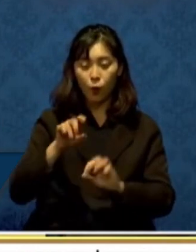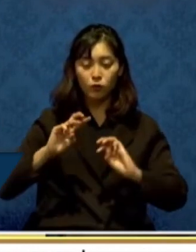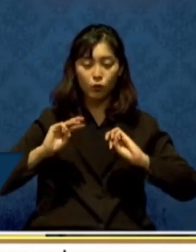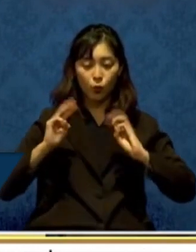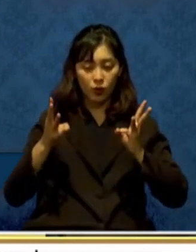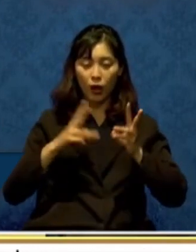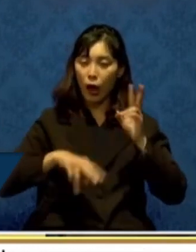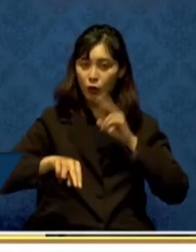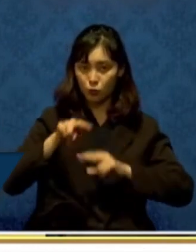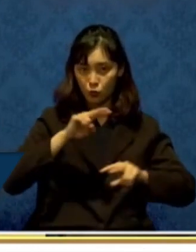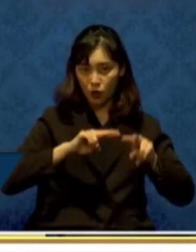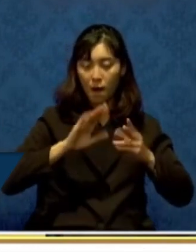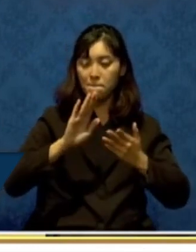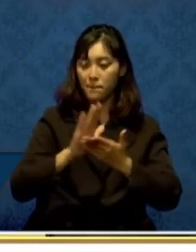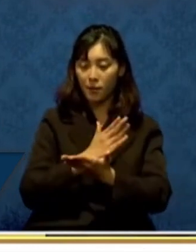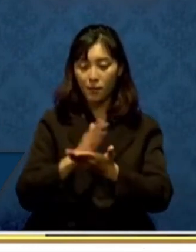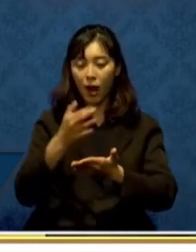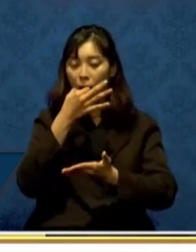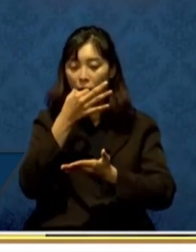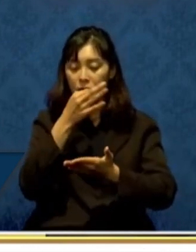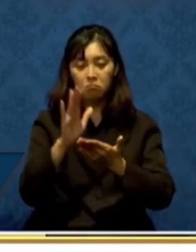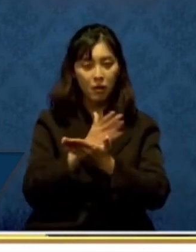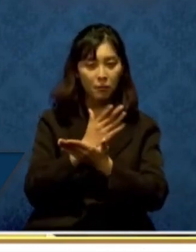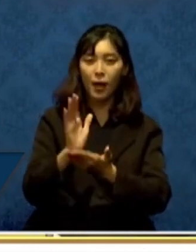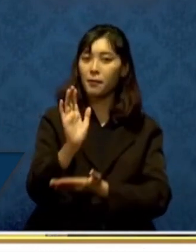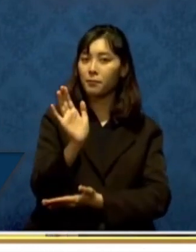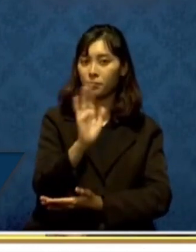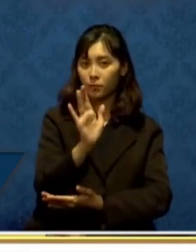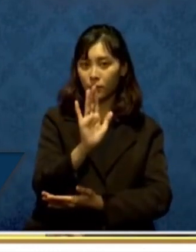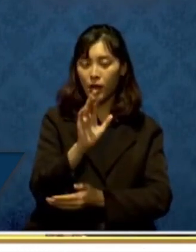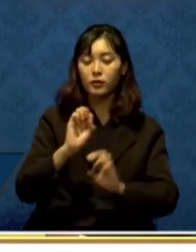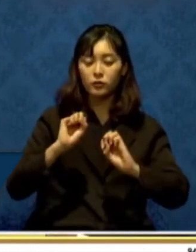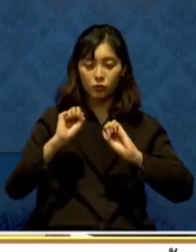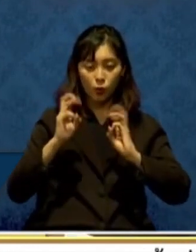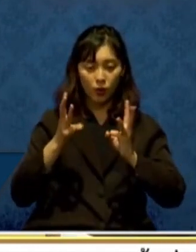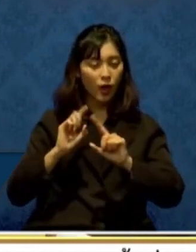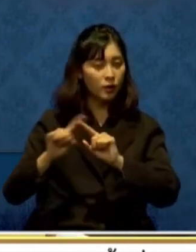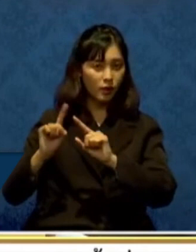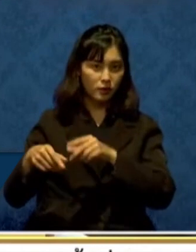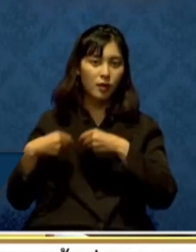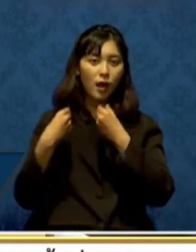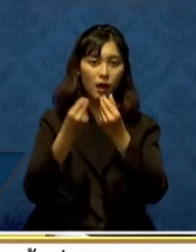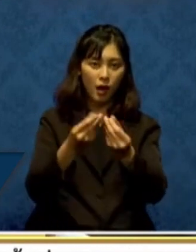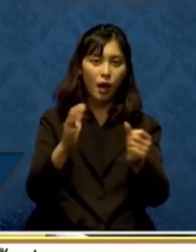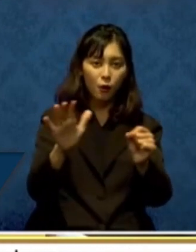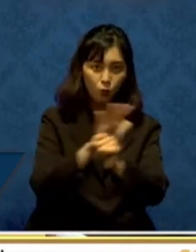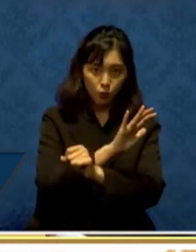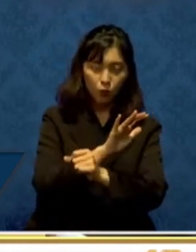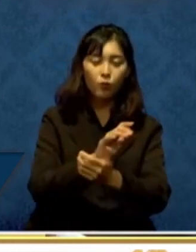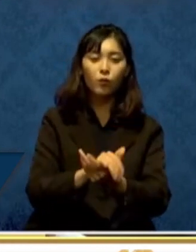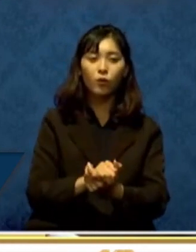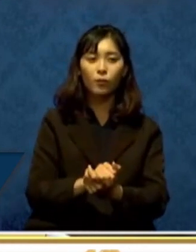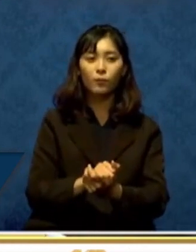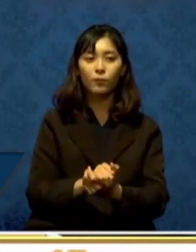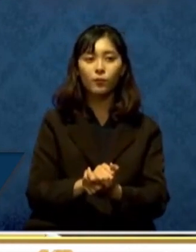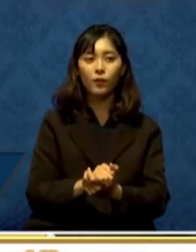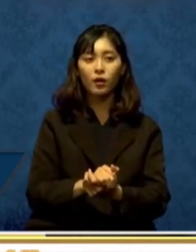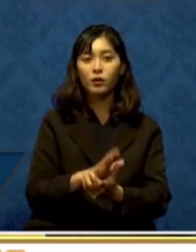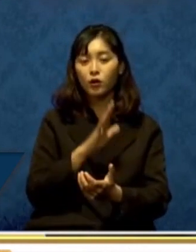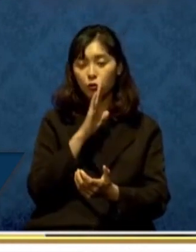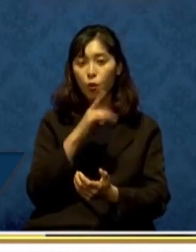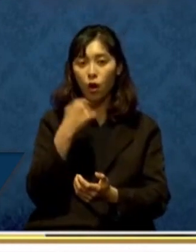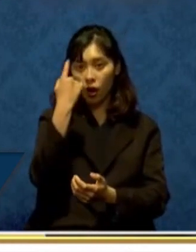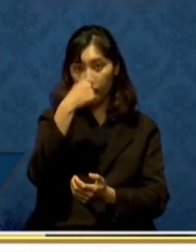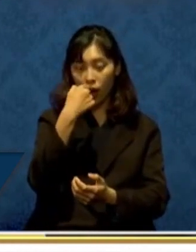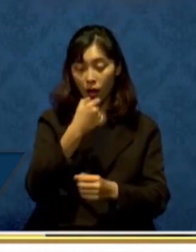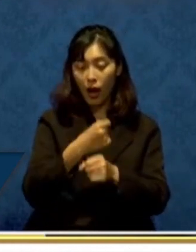แยกนอกระบบหรือในระบบมีระบบสวัสดิการที่ดีเพื่อการมีส่วนร่วมมากขึ้นให้พวกเขาสามารถรวมตัว